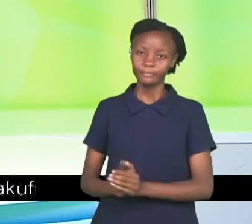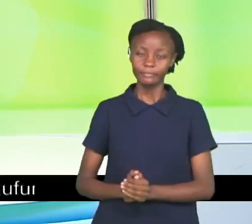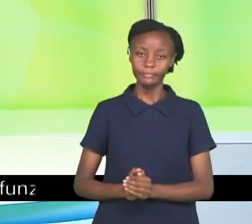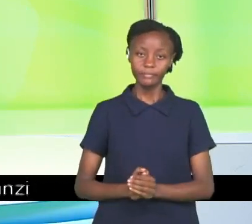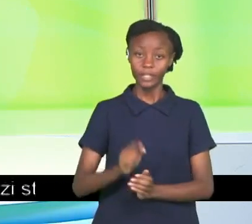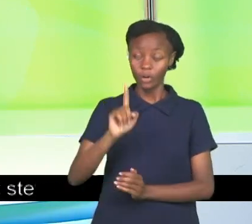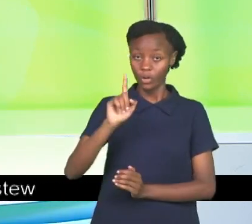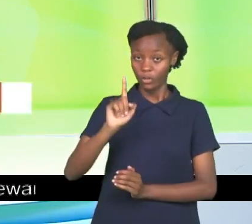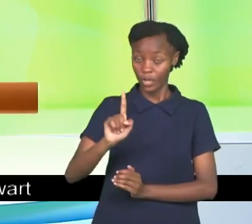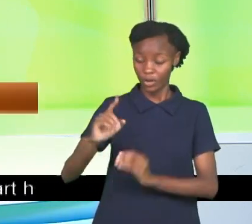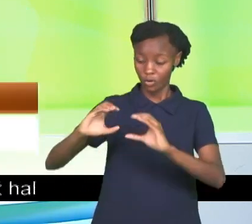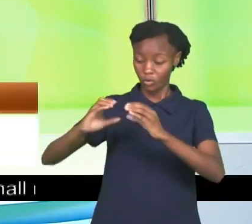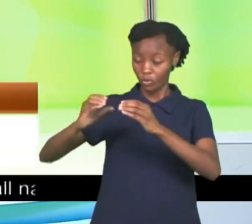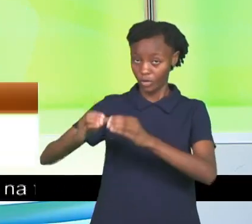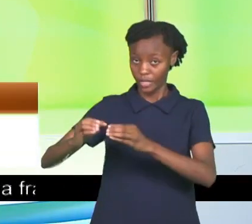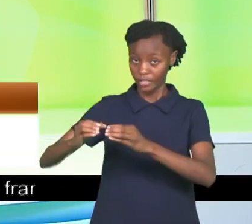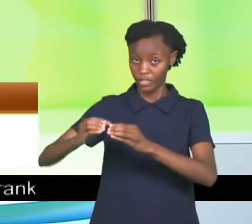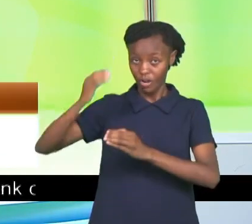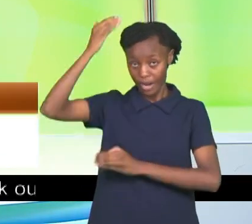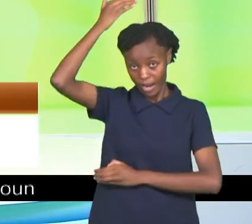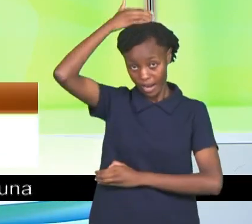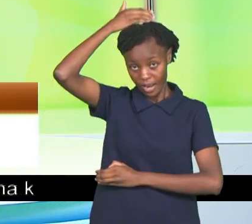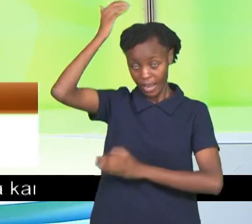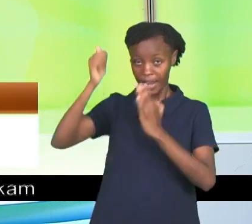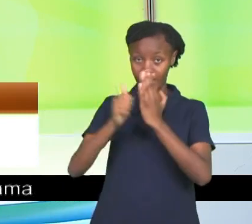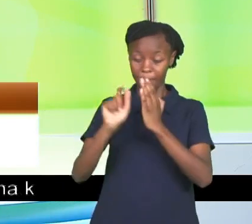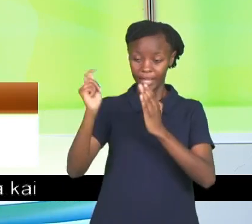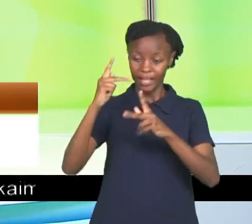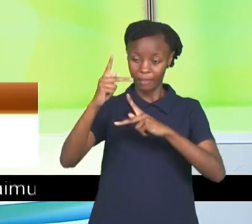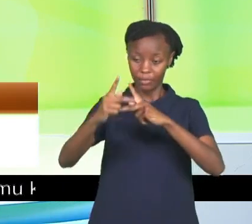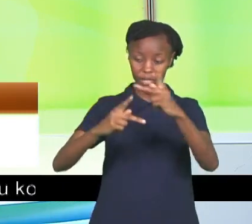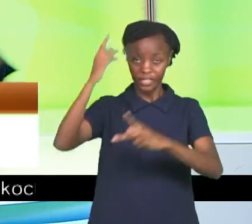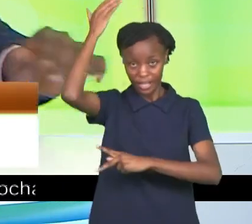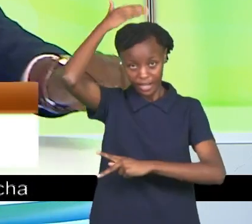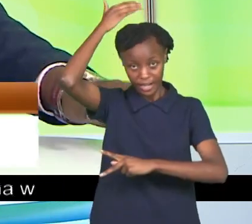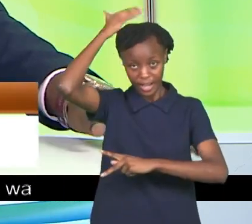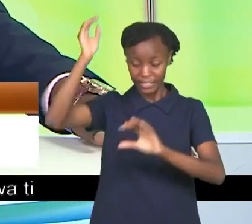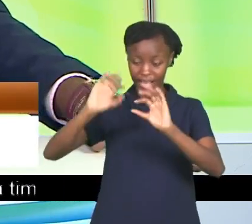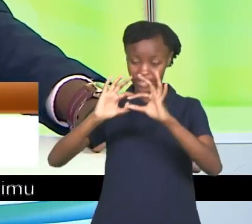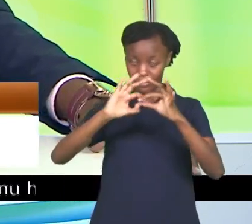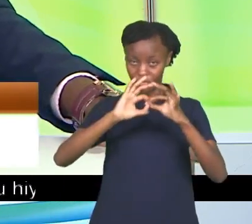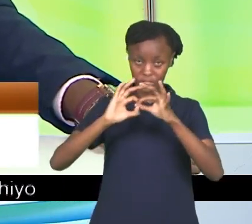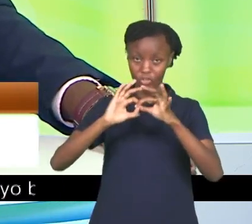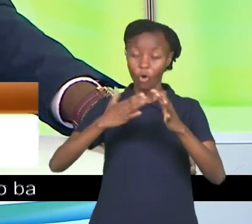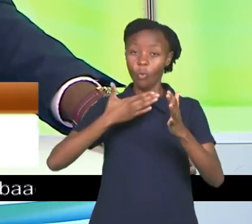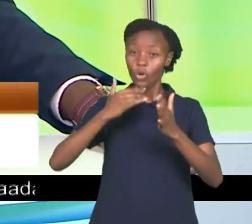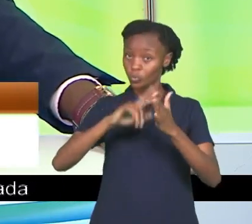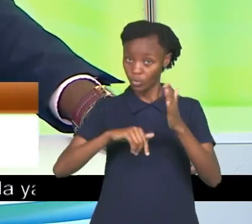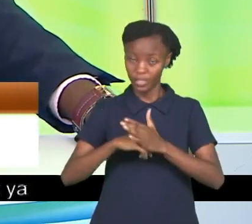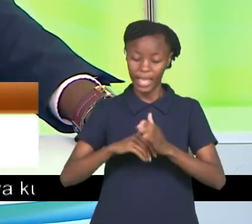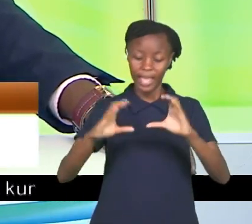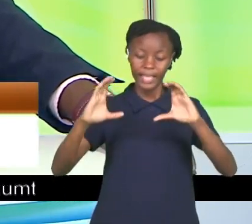cha kufuatilia utendakazi wa wauguzi nchini, yani Kenya Progressive Nurses Association, sasa kinataka kozi za stashahada